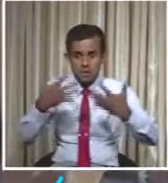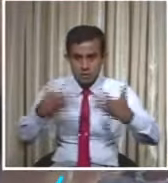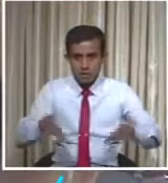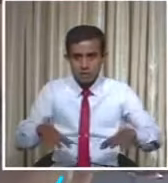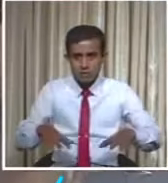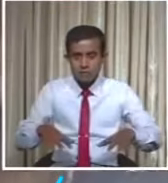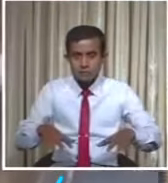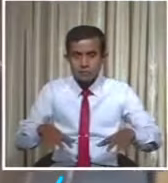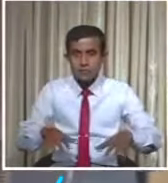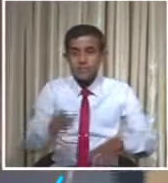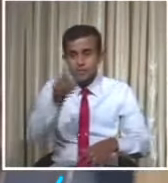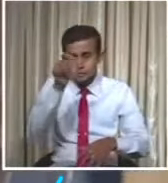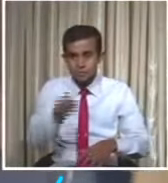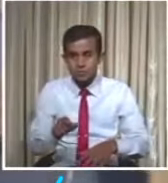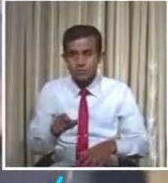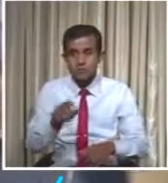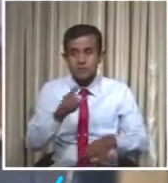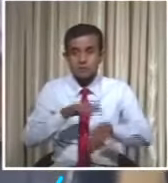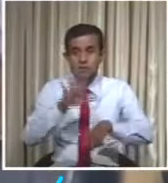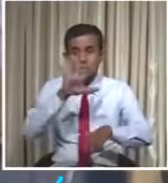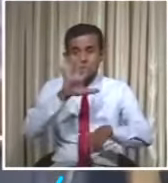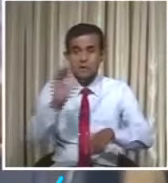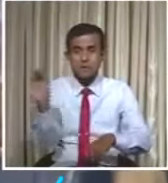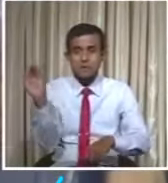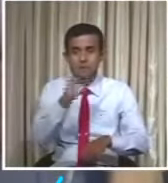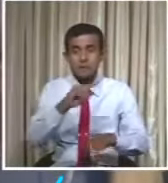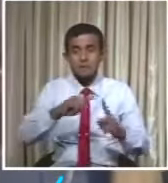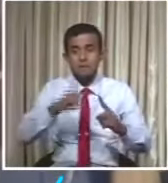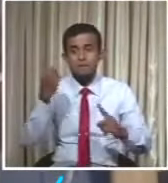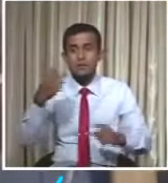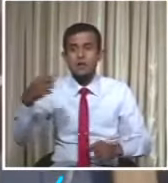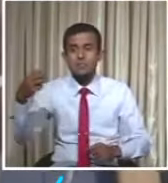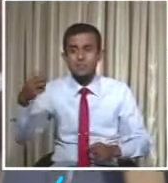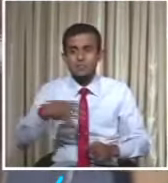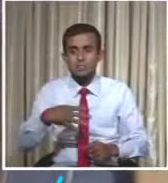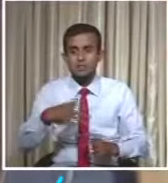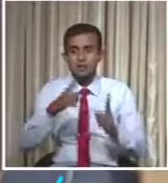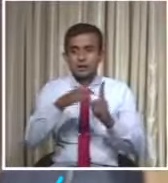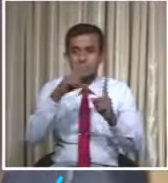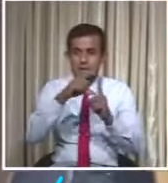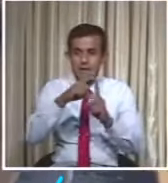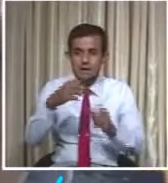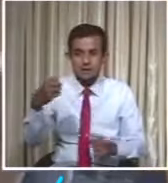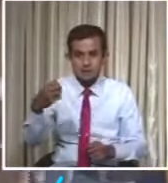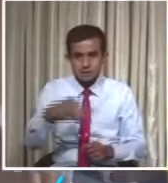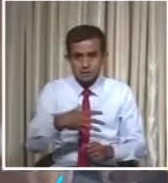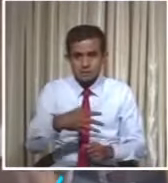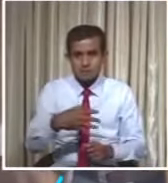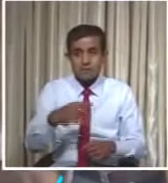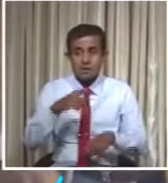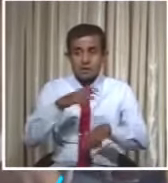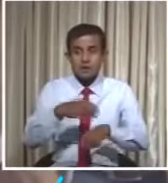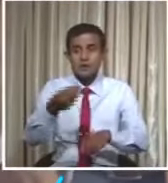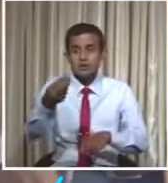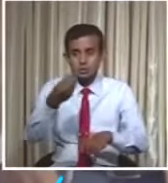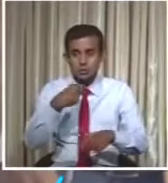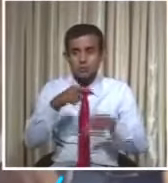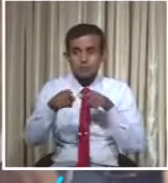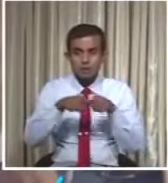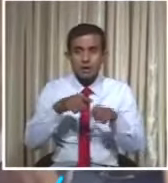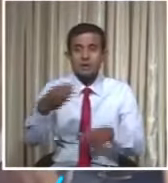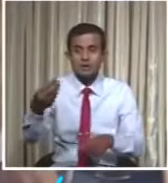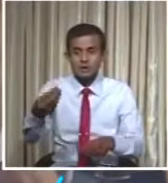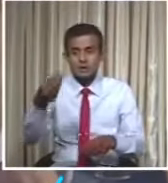उम उबतुमा पहेन पस्से विना दिन वलदी अध्यापने दवसदि ये दिन वलदी लबादुन्नु आकार लबा